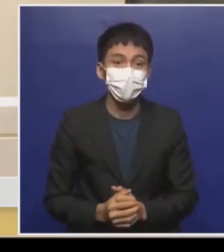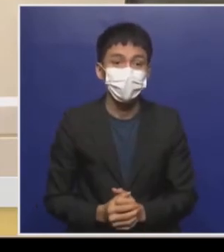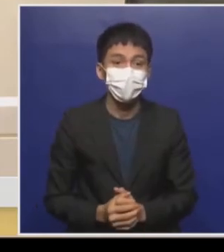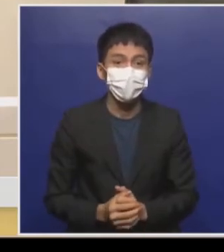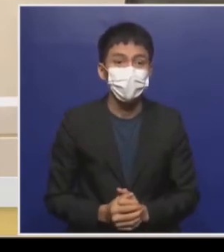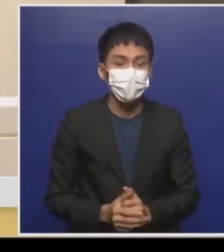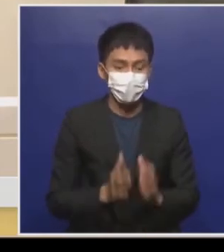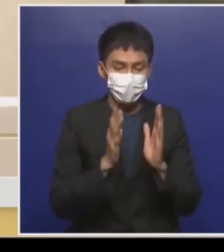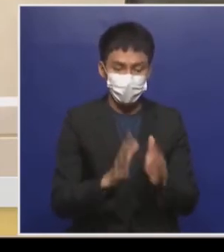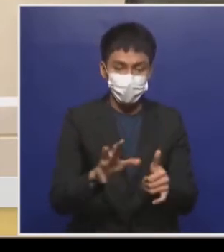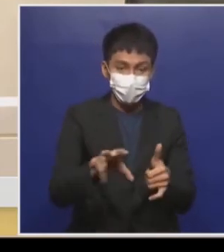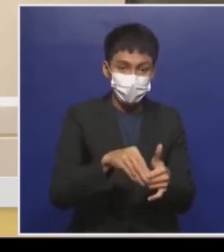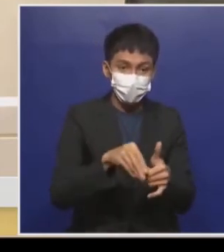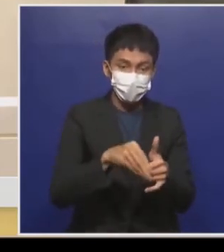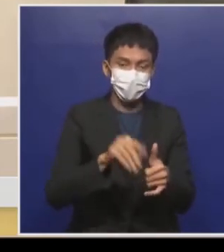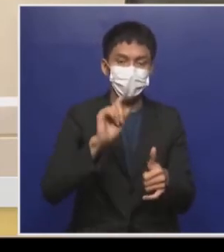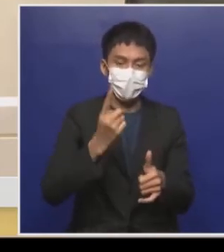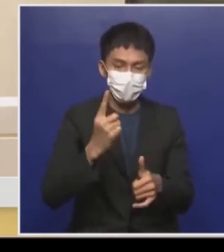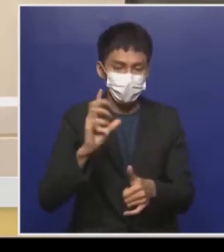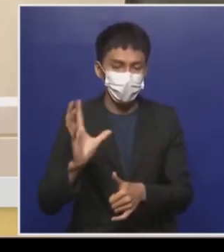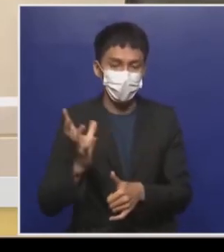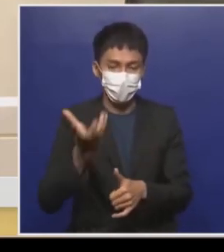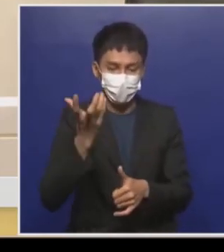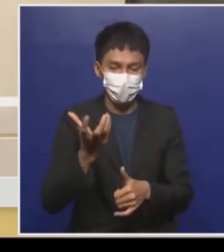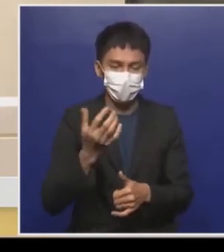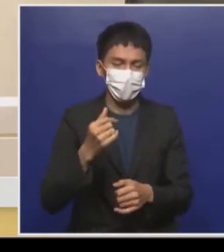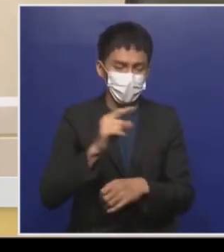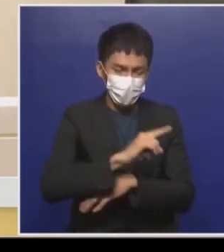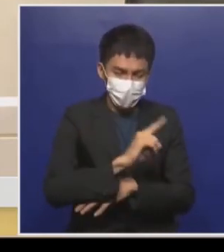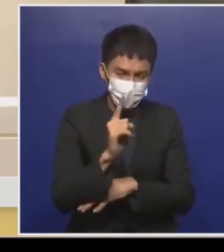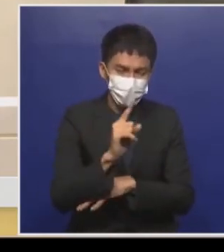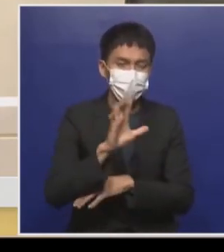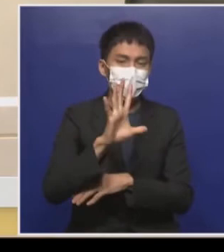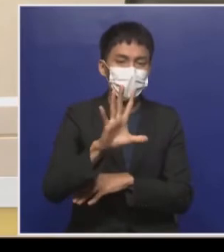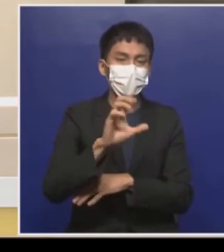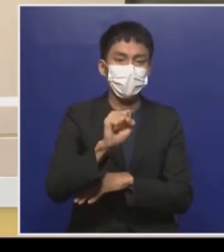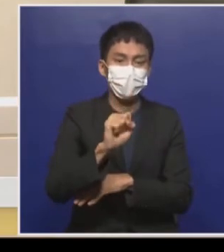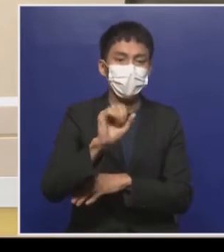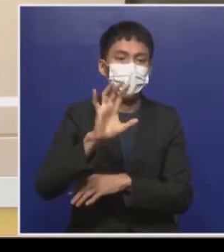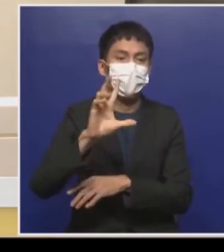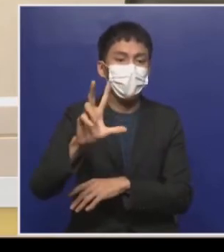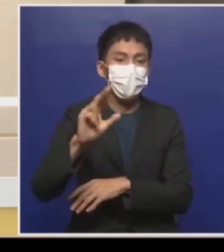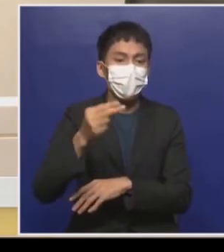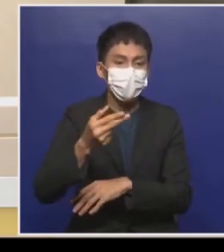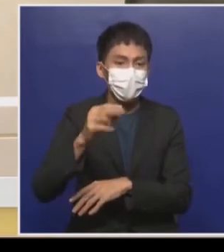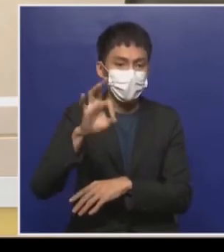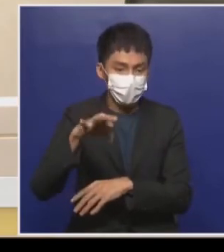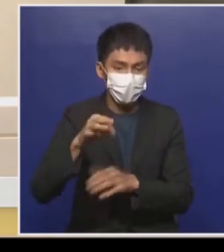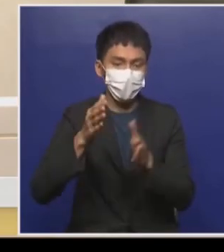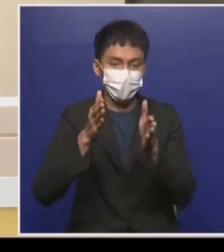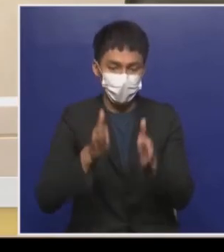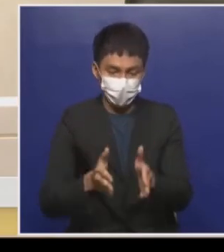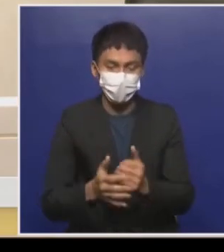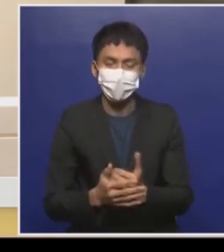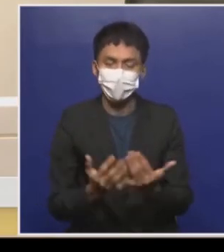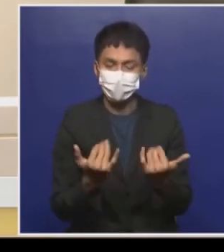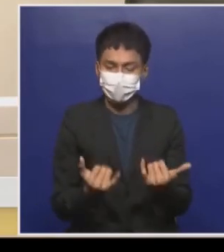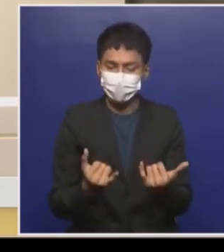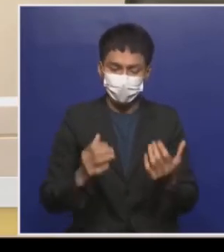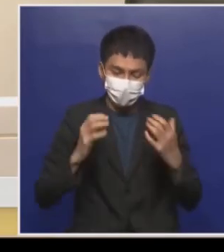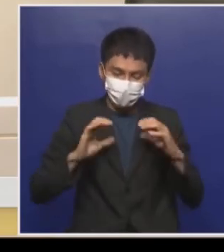คนที่ตดเชื้อใหม่ทุกวนทั่วโลกคือวัละ 5,339,000 คนวันนี้รฐบาลพยายามที่จะ